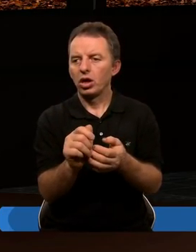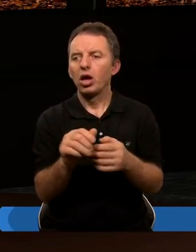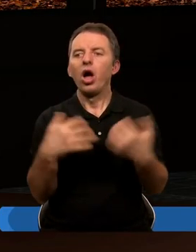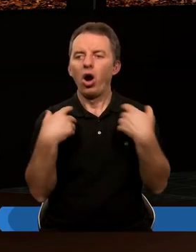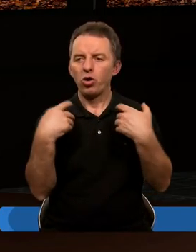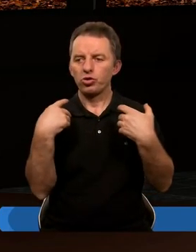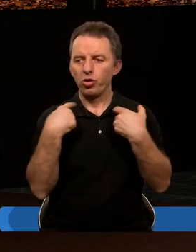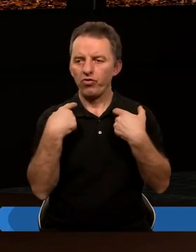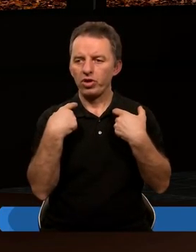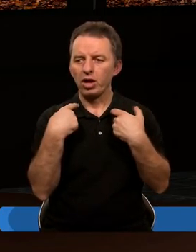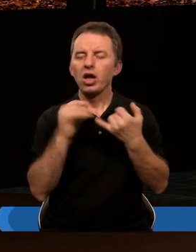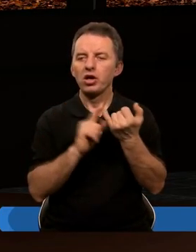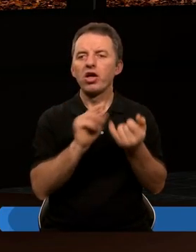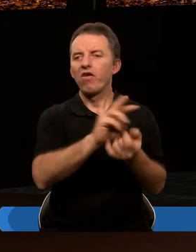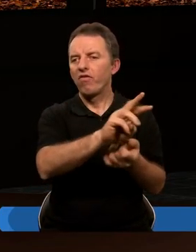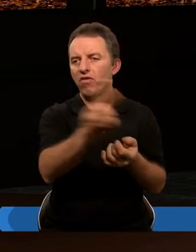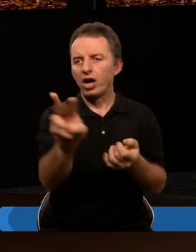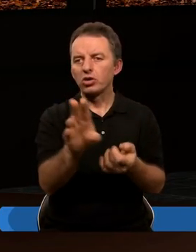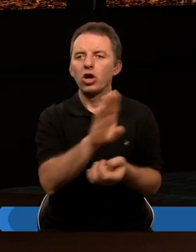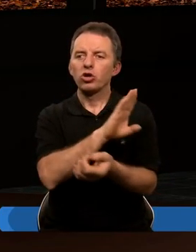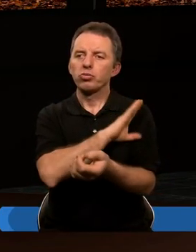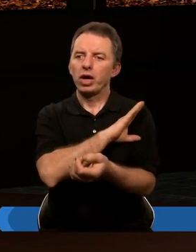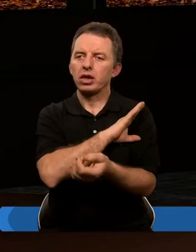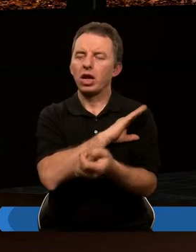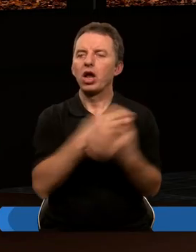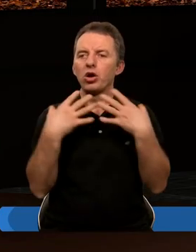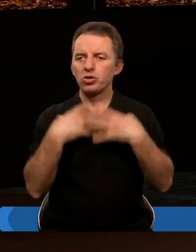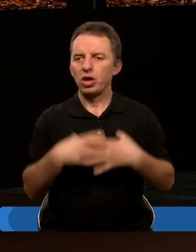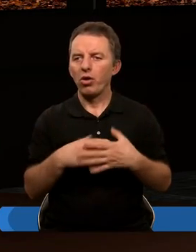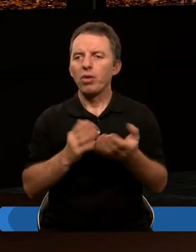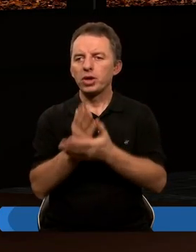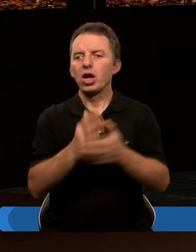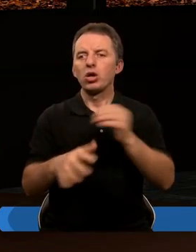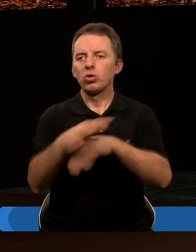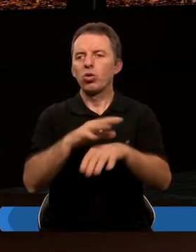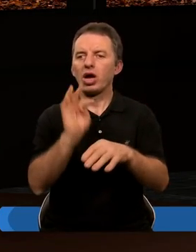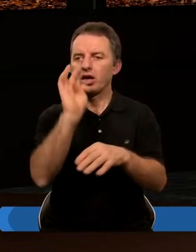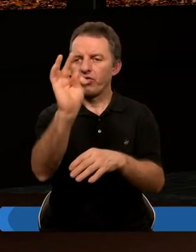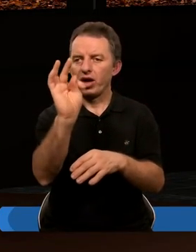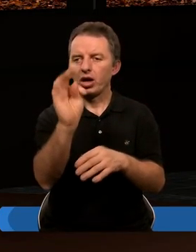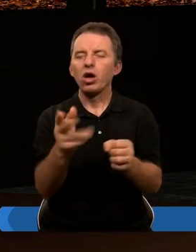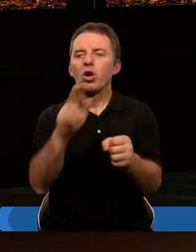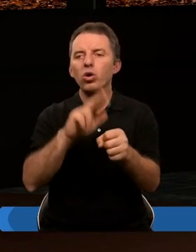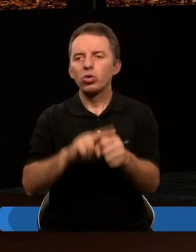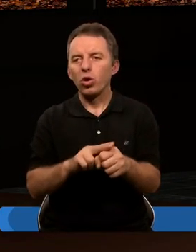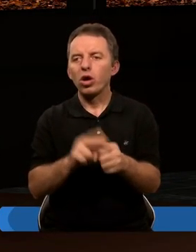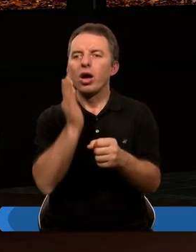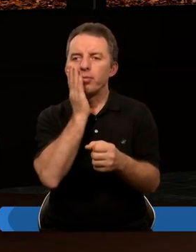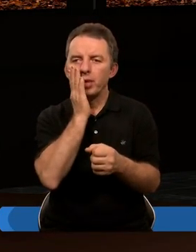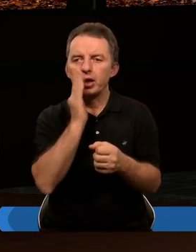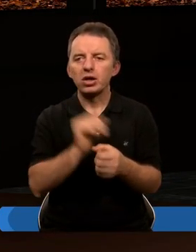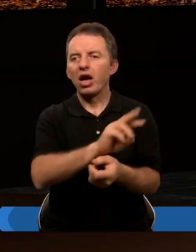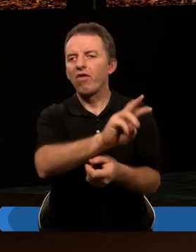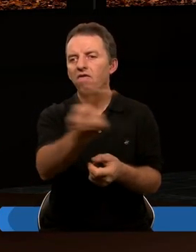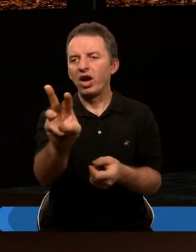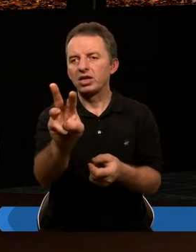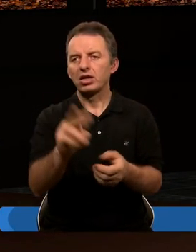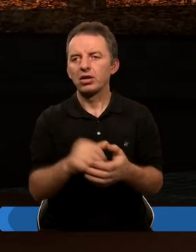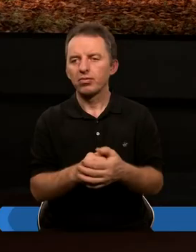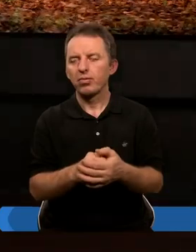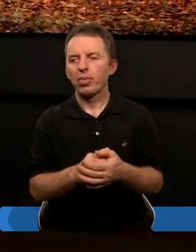ożywi i wasze śmiertelne ciało przez ducha swego, który mieszka w was.